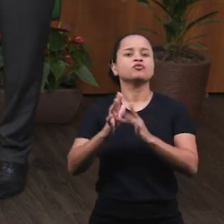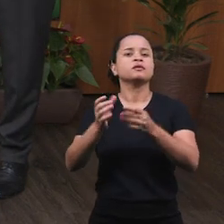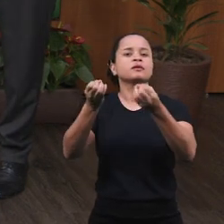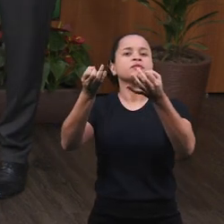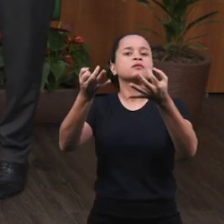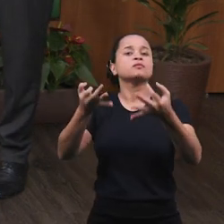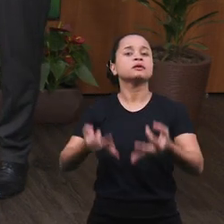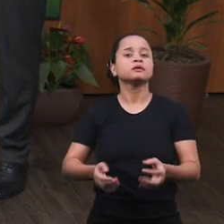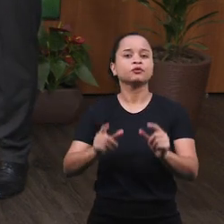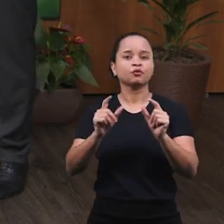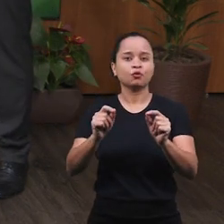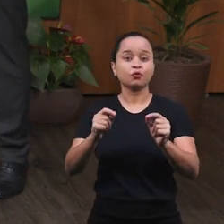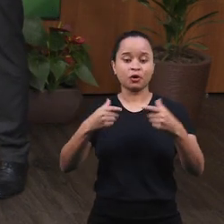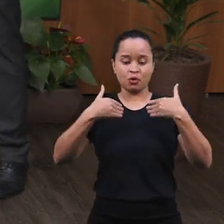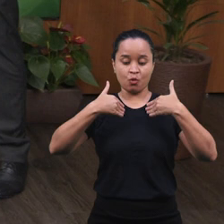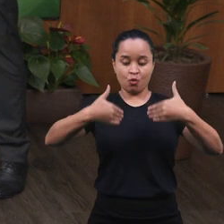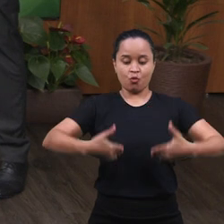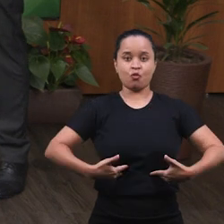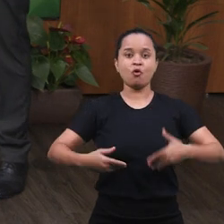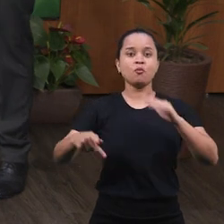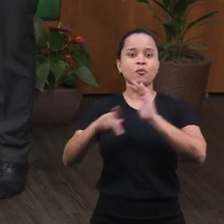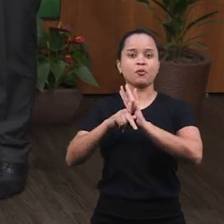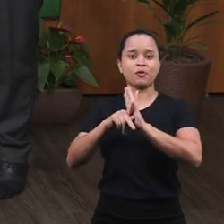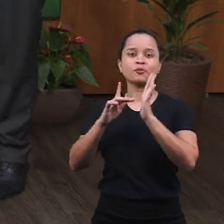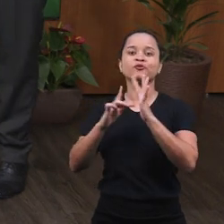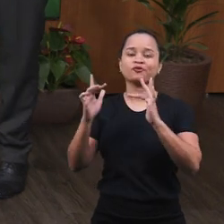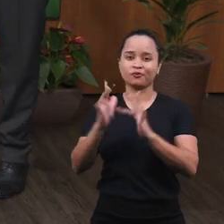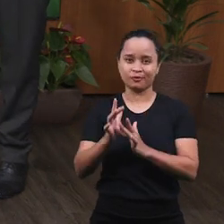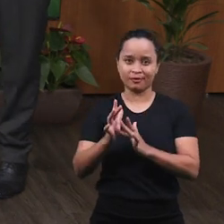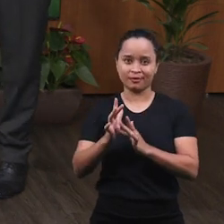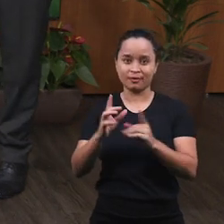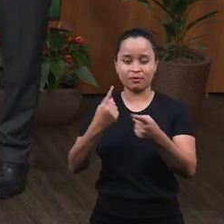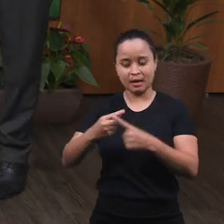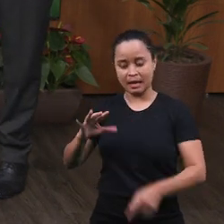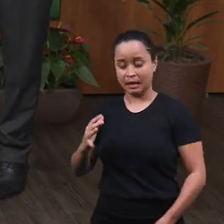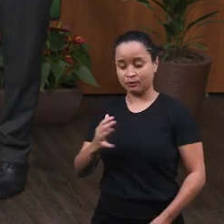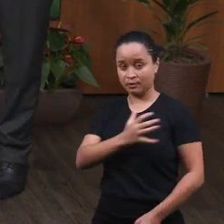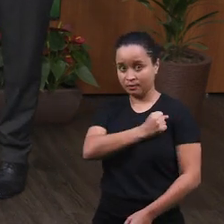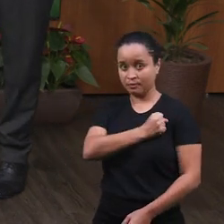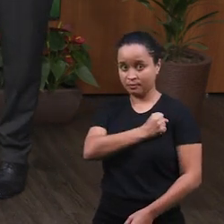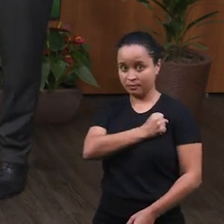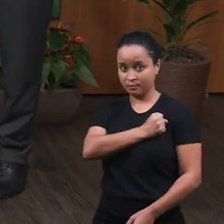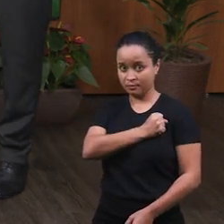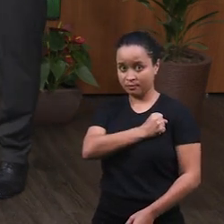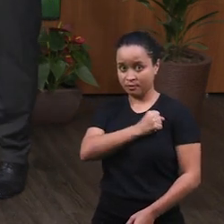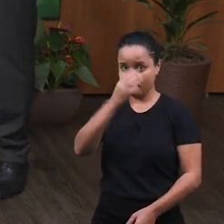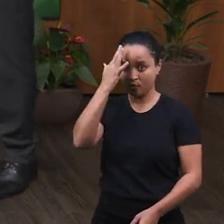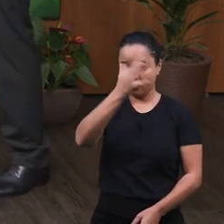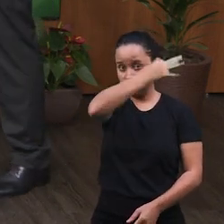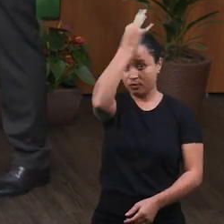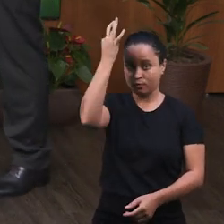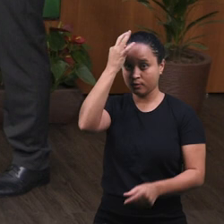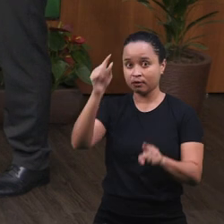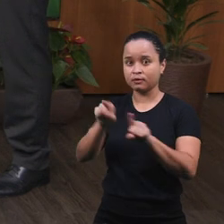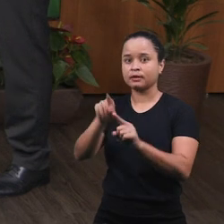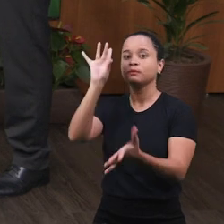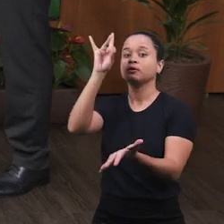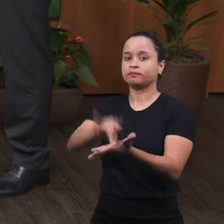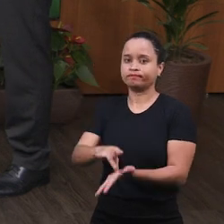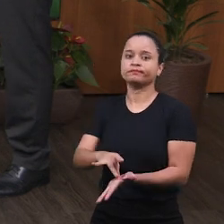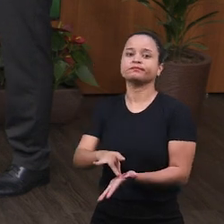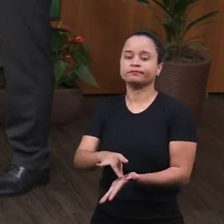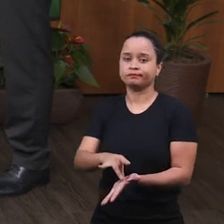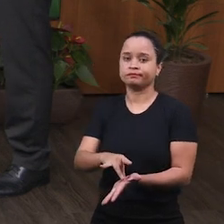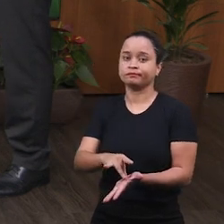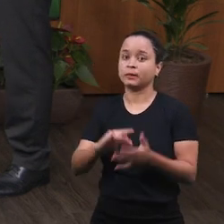son corps. Un temple éternel à être adoré en esprit et en vérité.